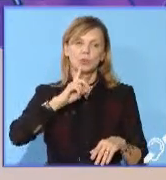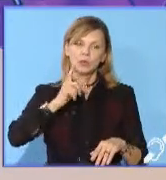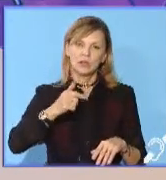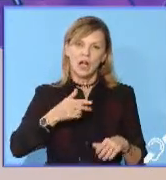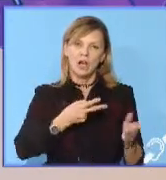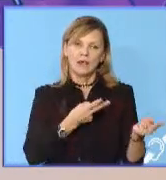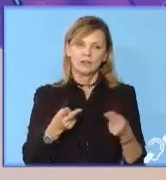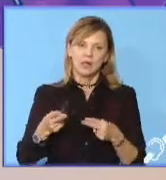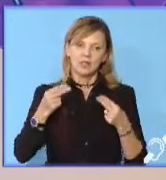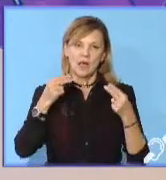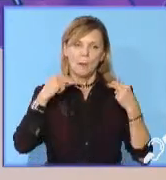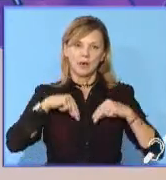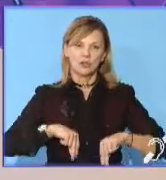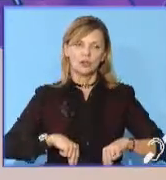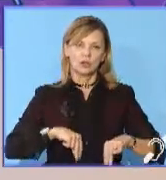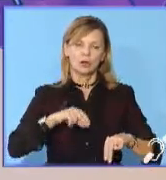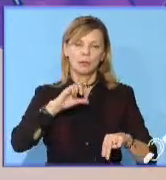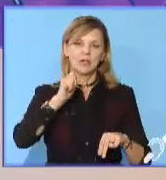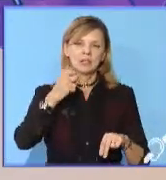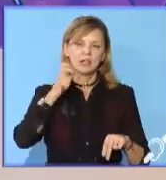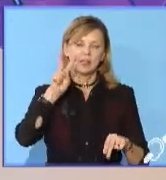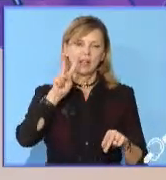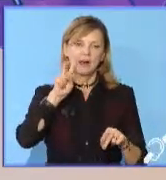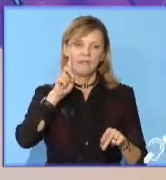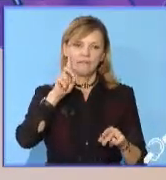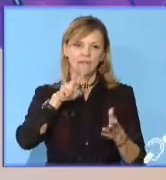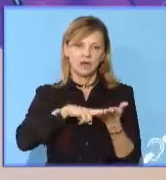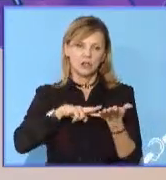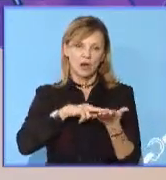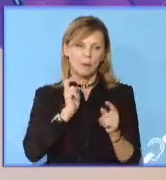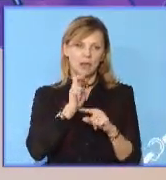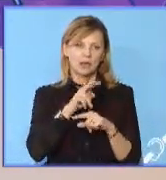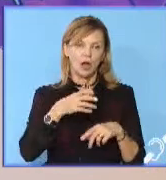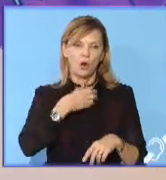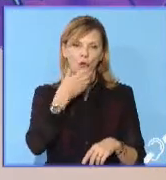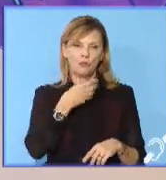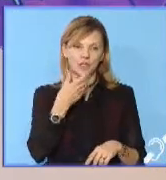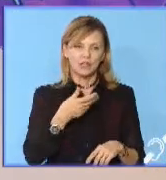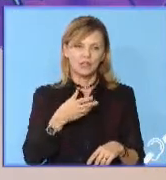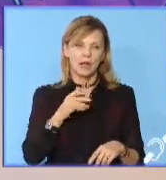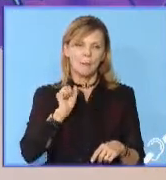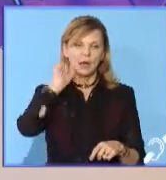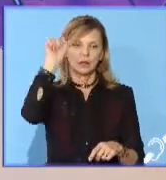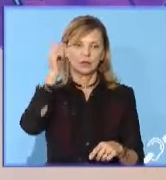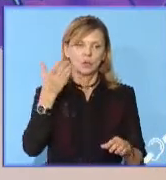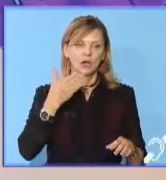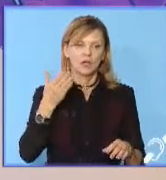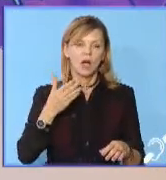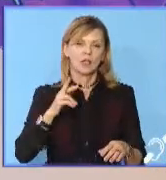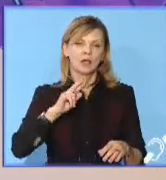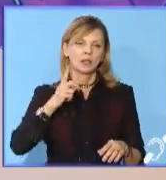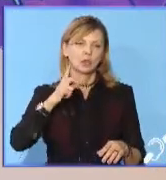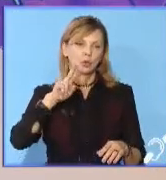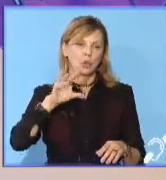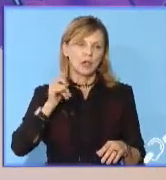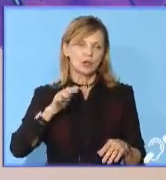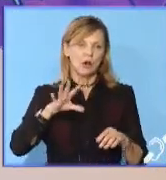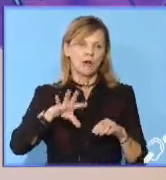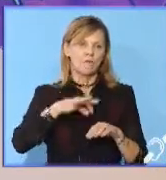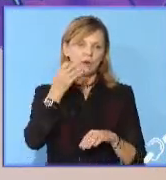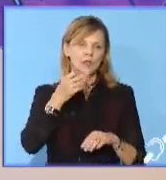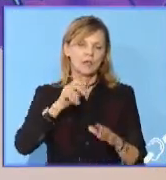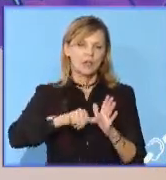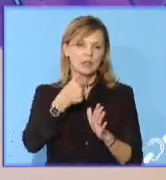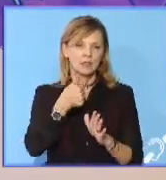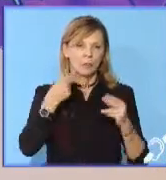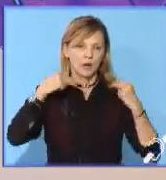PSD Vâlcea, Constantin Rădulescu, și a participat și la conferința județeană a partidului, în cadrul căreia Rădulescu a fost reales președinte